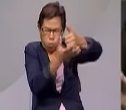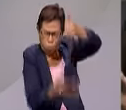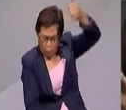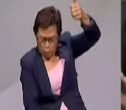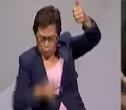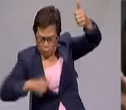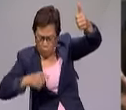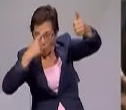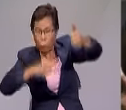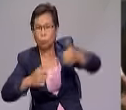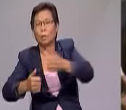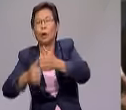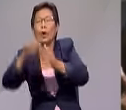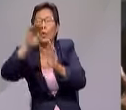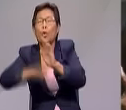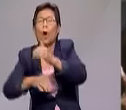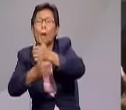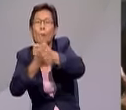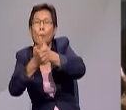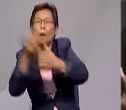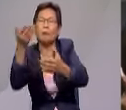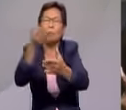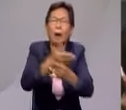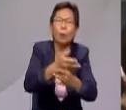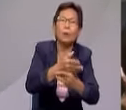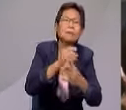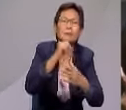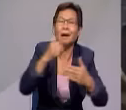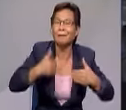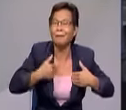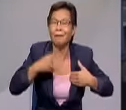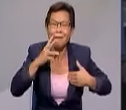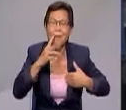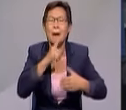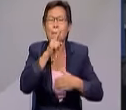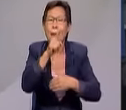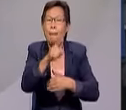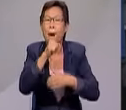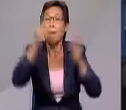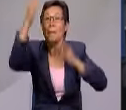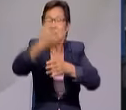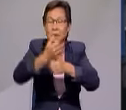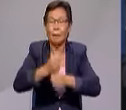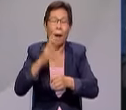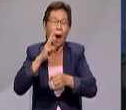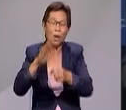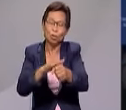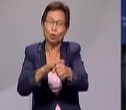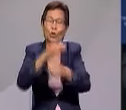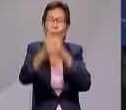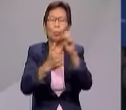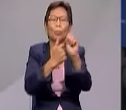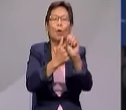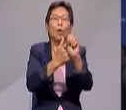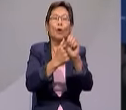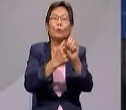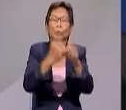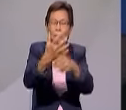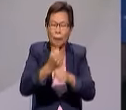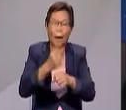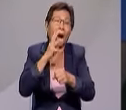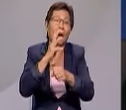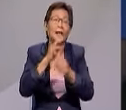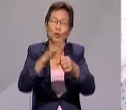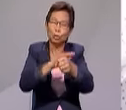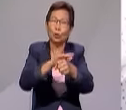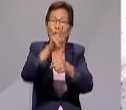untuk mengurangkan risiko gangguan bekalan air sekaligus memastikan negara menerima bekalan air mencukupi 24 jam sehari.